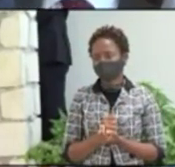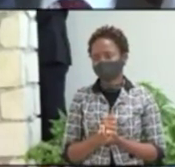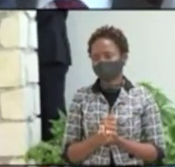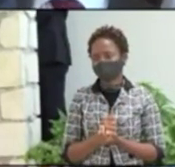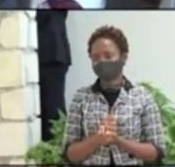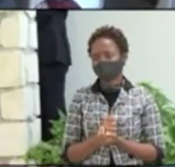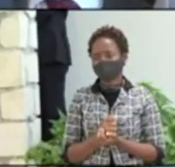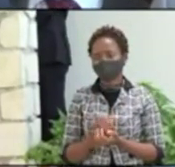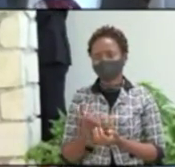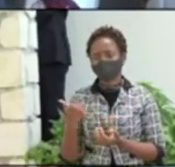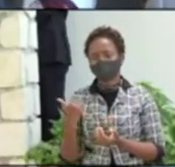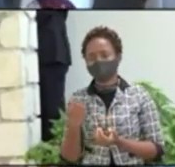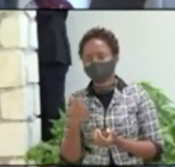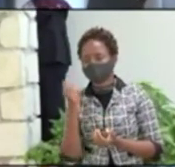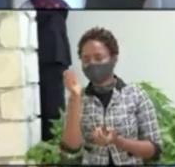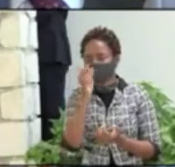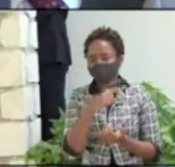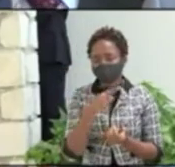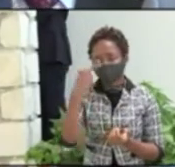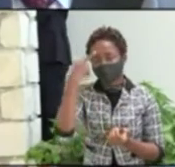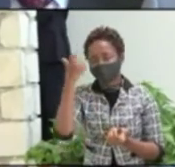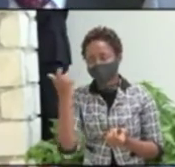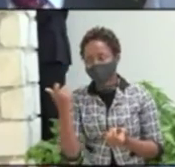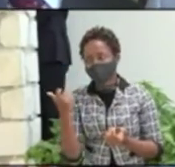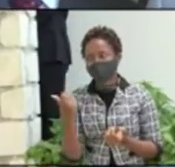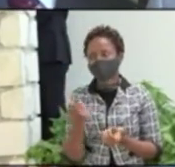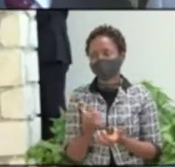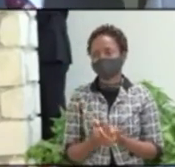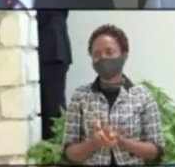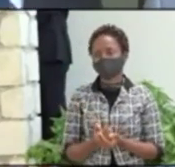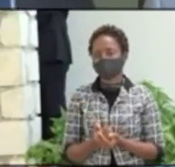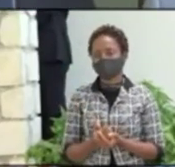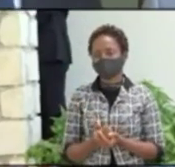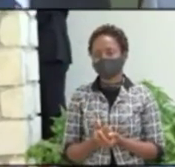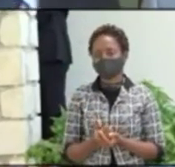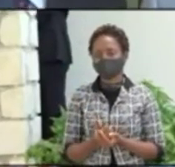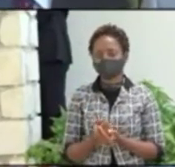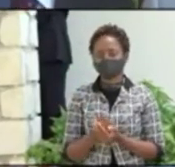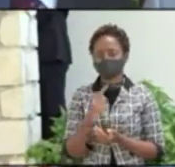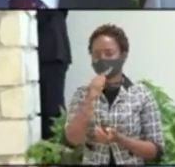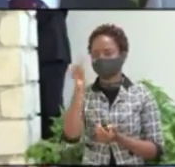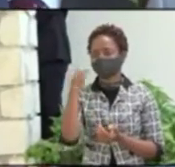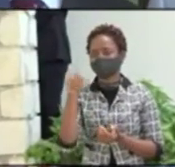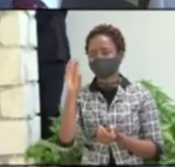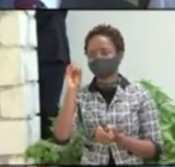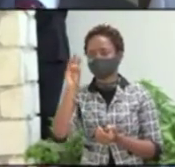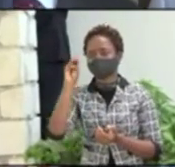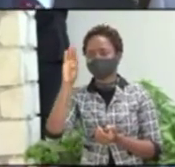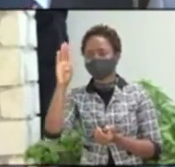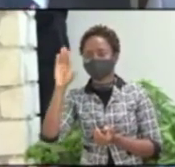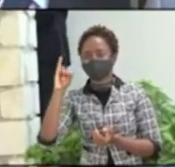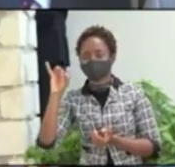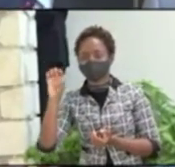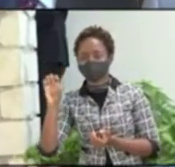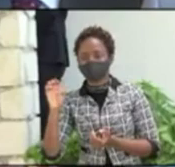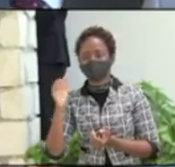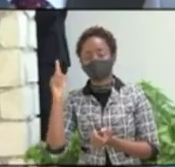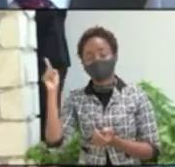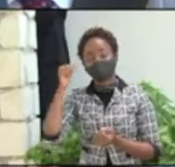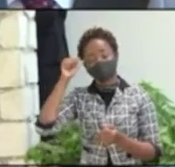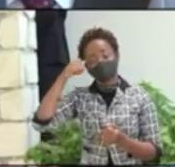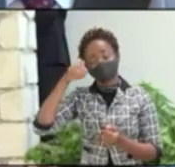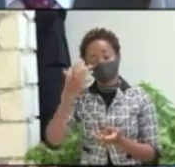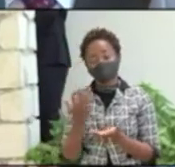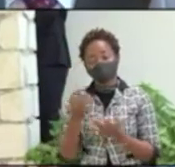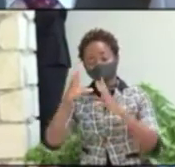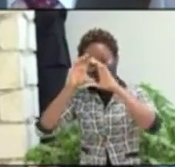puis gen coquin parce que nous t'étant des paroles zombies qui t'a parlé. Je ne sais pas si zombie ou des autres. Et pourtant, je me suis dit moi-même,